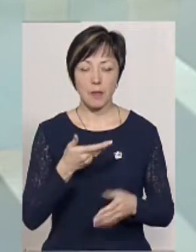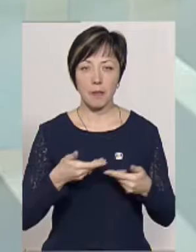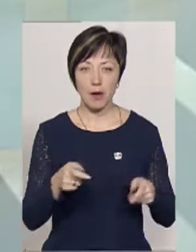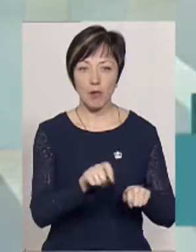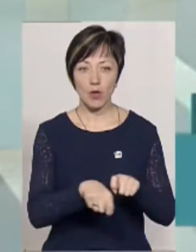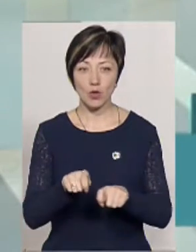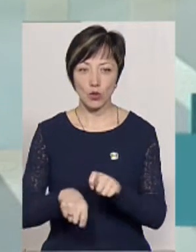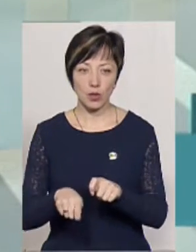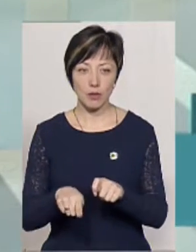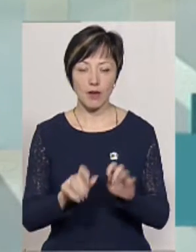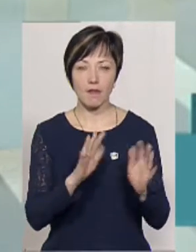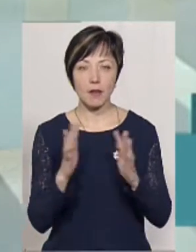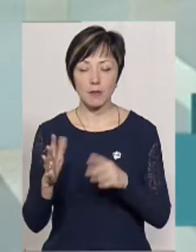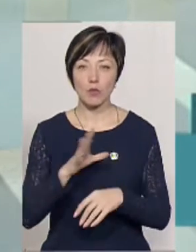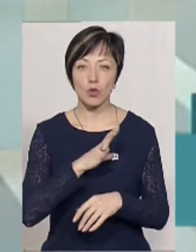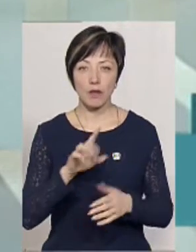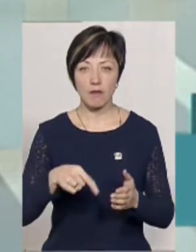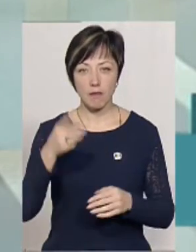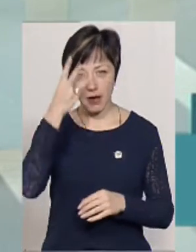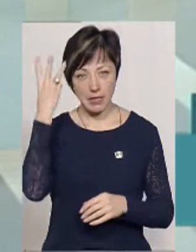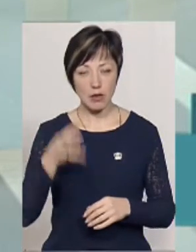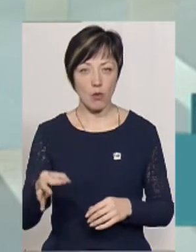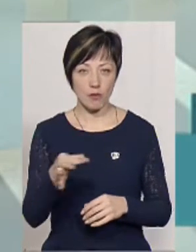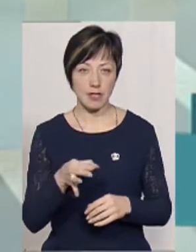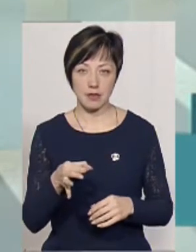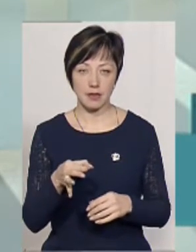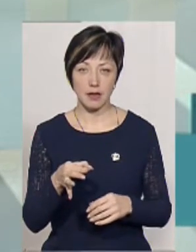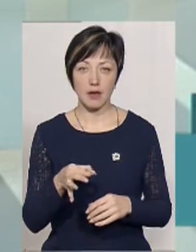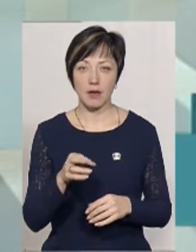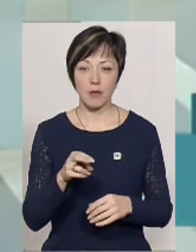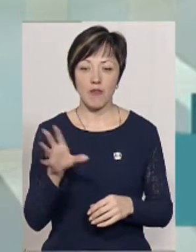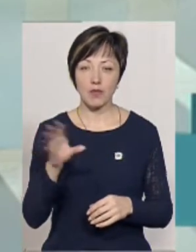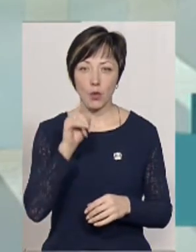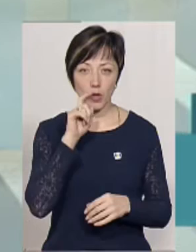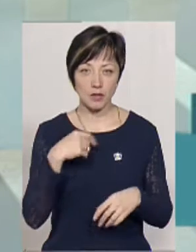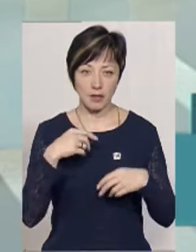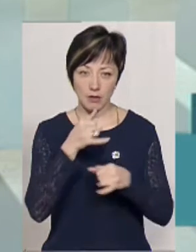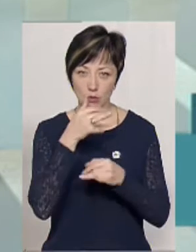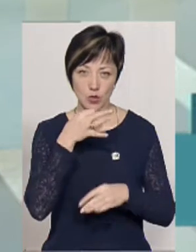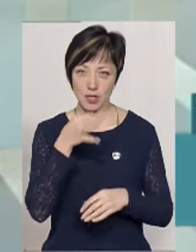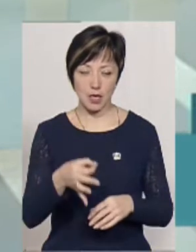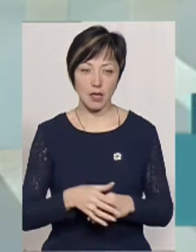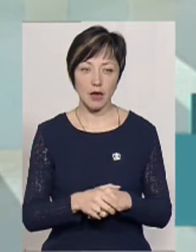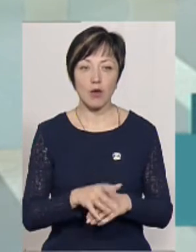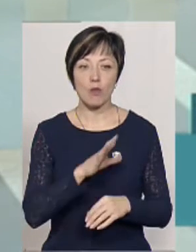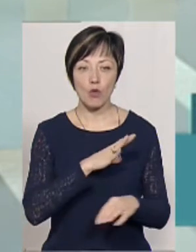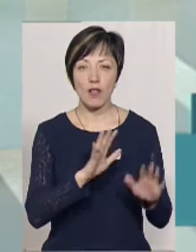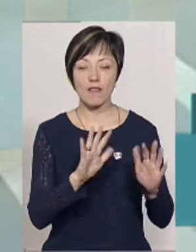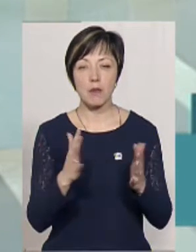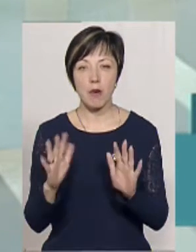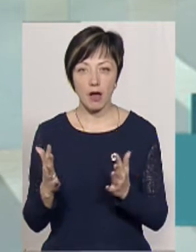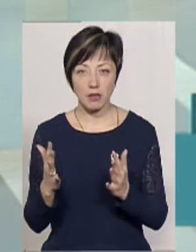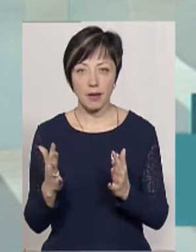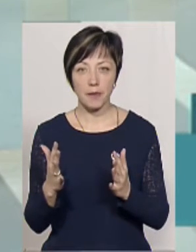моніторимо ті випадки, які були в Хмельницькій області, тобто по всеукраїнській я не можу якби сказати. Були